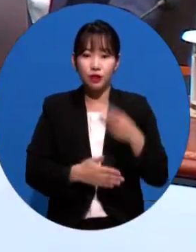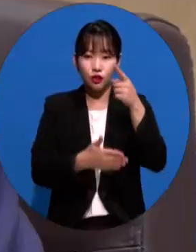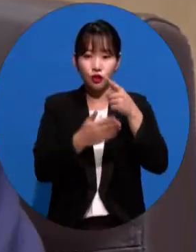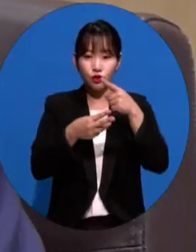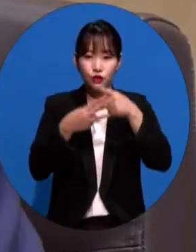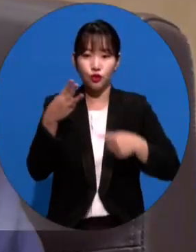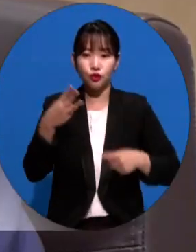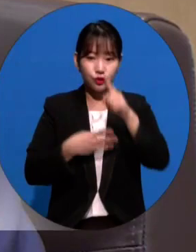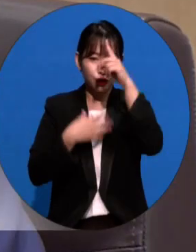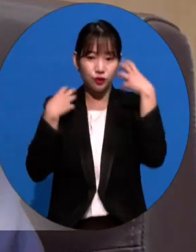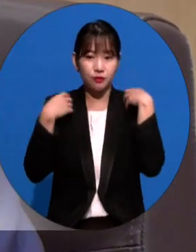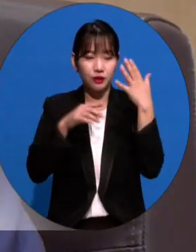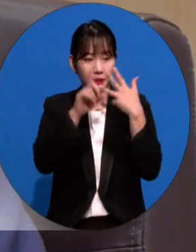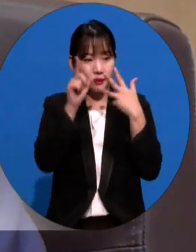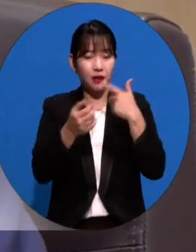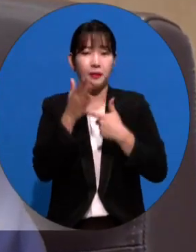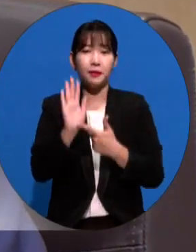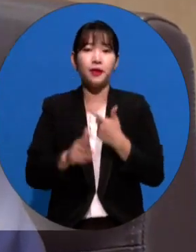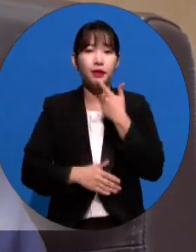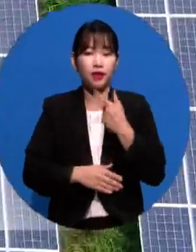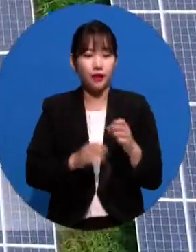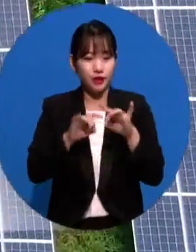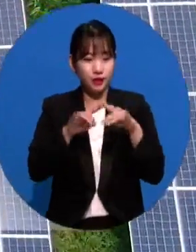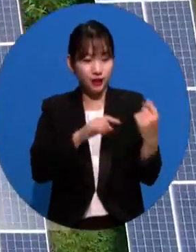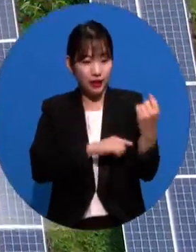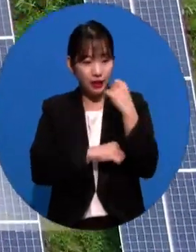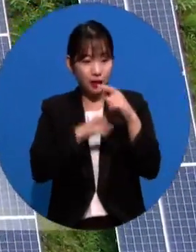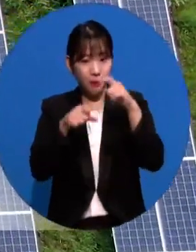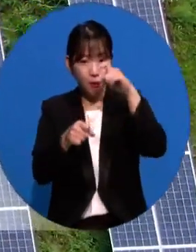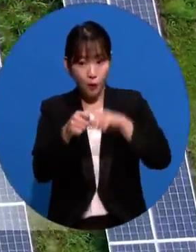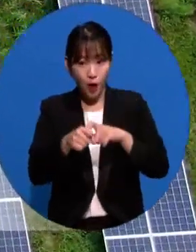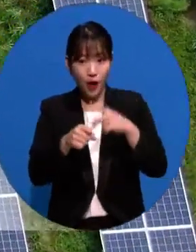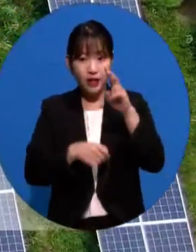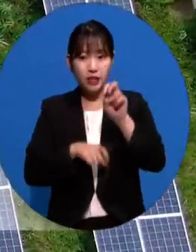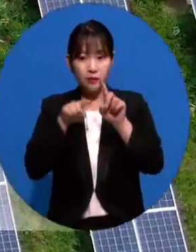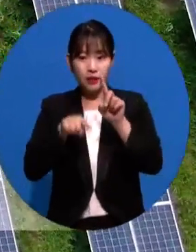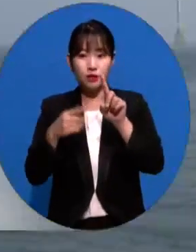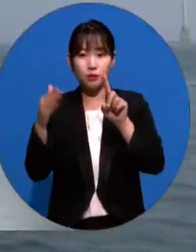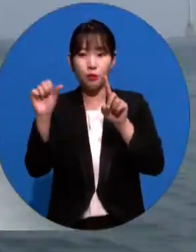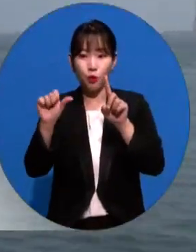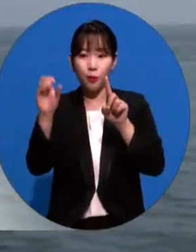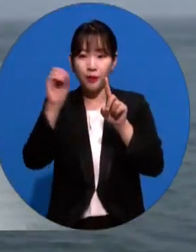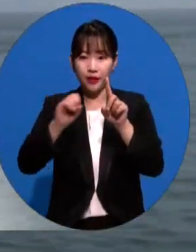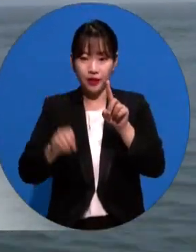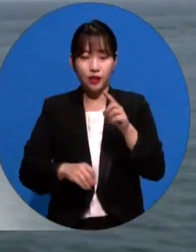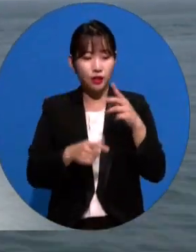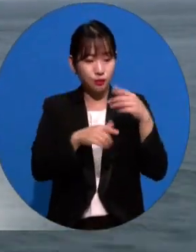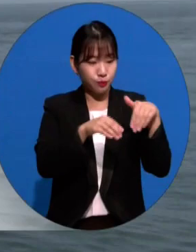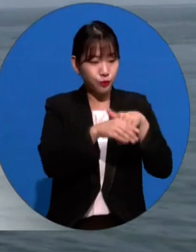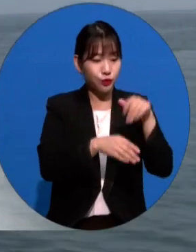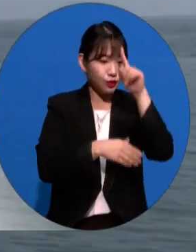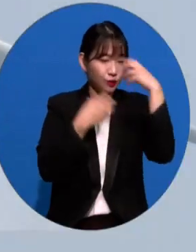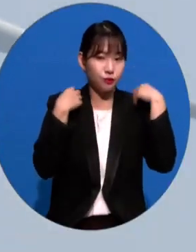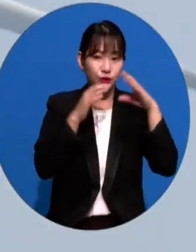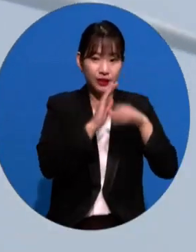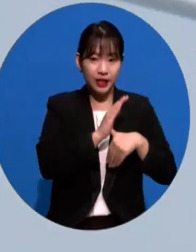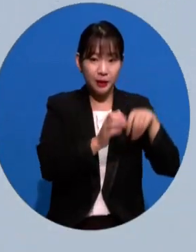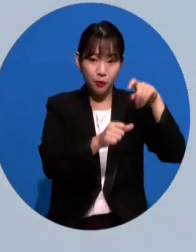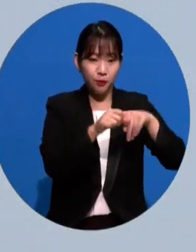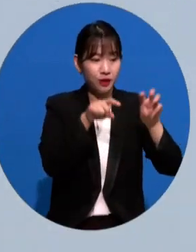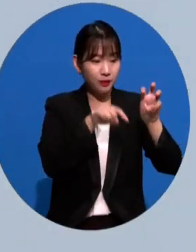윤석열 정부가 지난 8월 발표한 재생에너지 목표 비율은 21.5%. 문재인 정부 시절